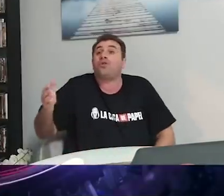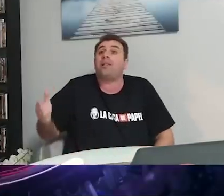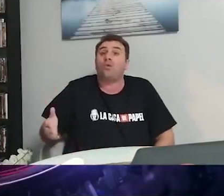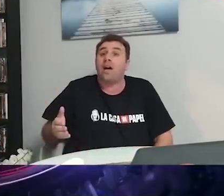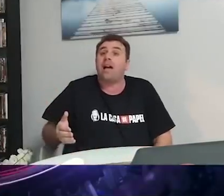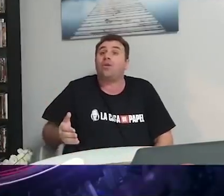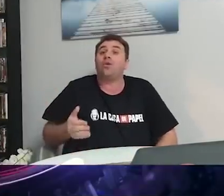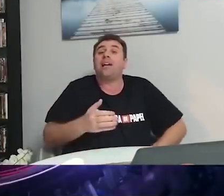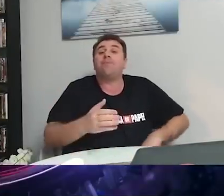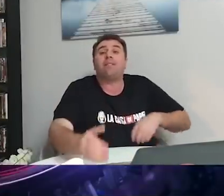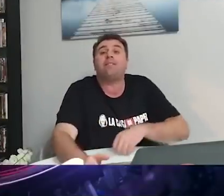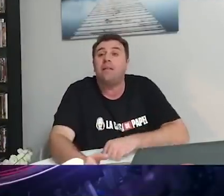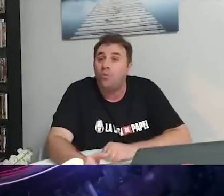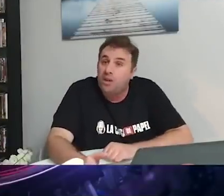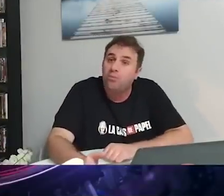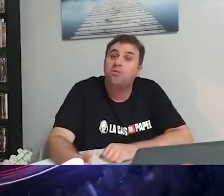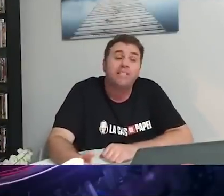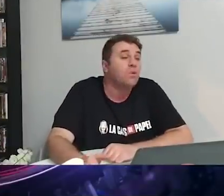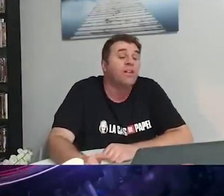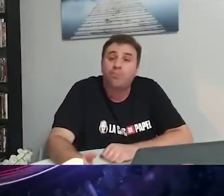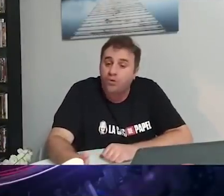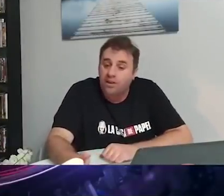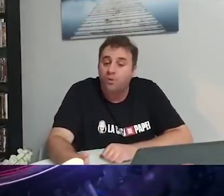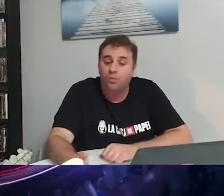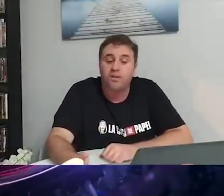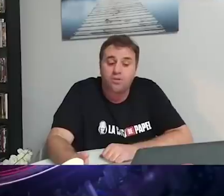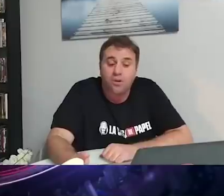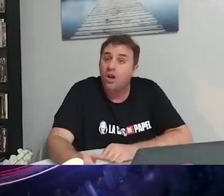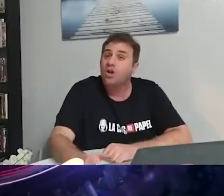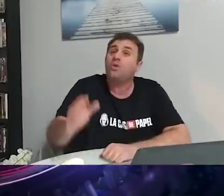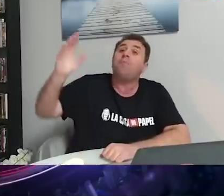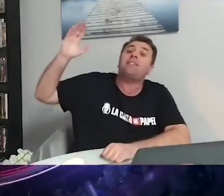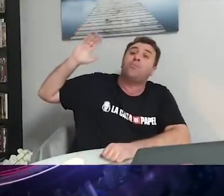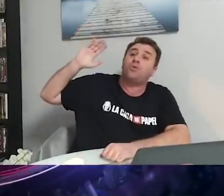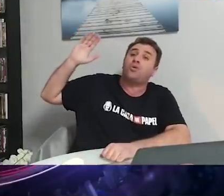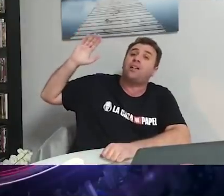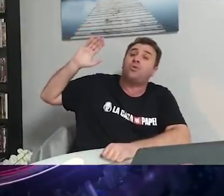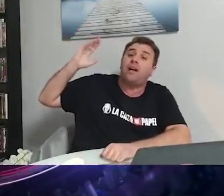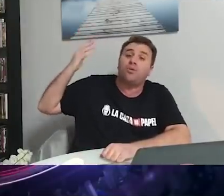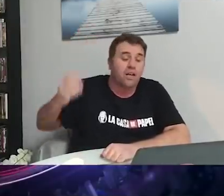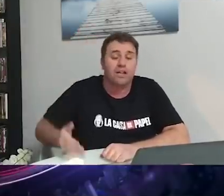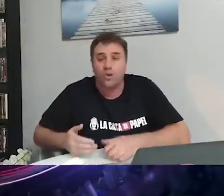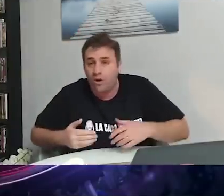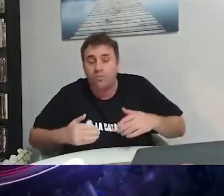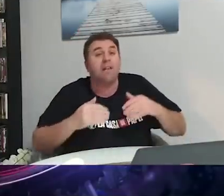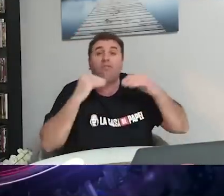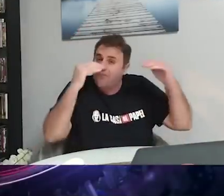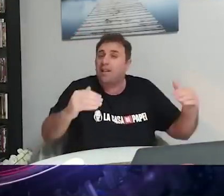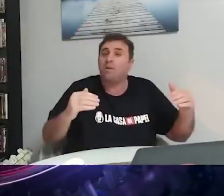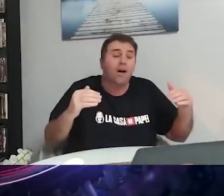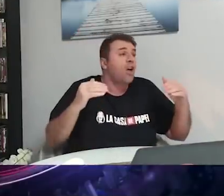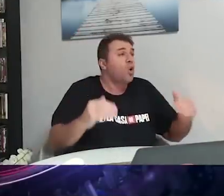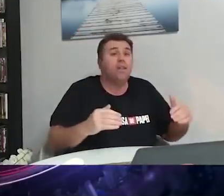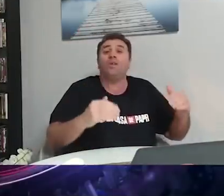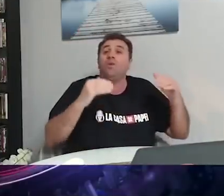Un processus électoral dans lequel participent uniquement 10 ou 20% de la population, ce n'est pas un processus électoral. Donc, là, je pense qu'il faut faire